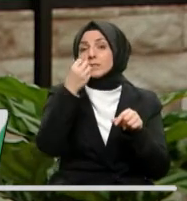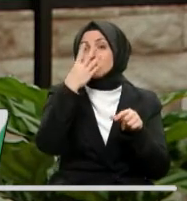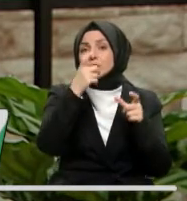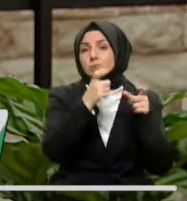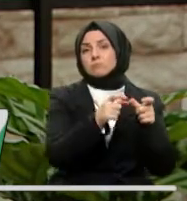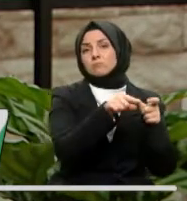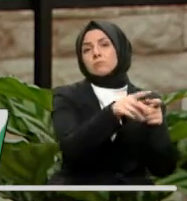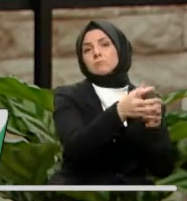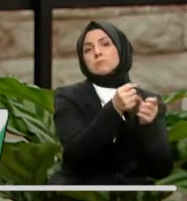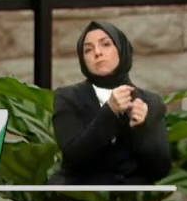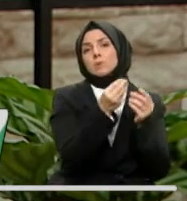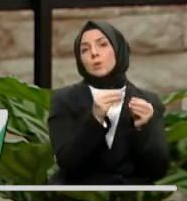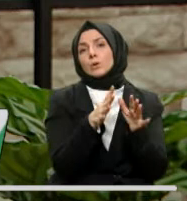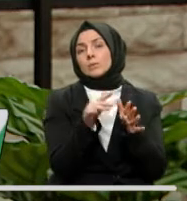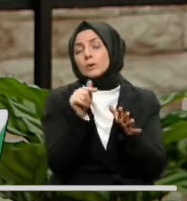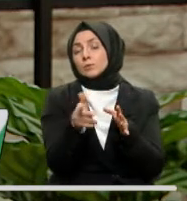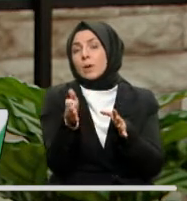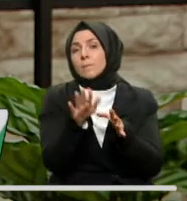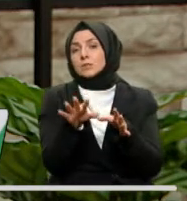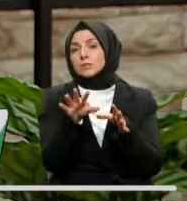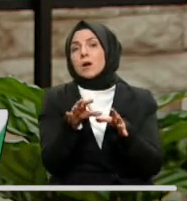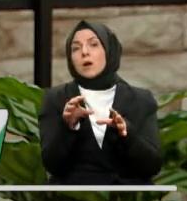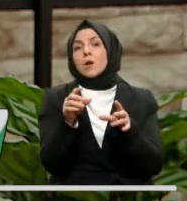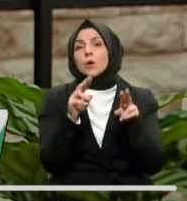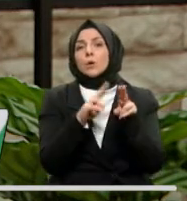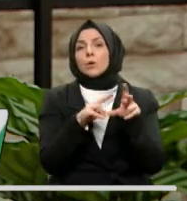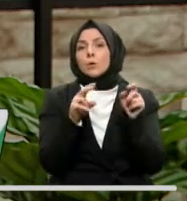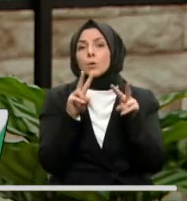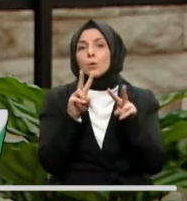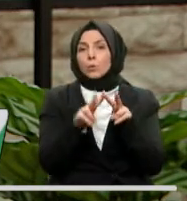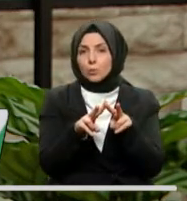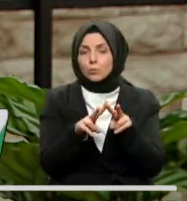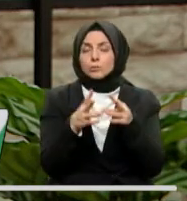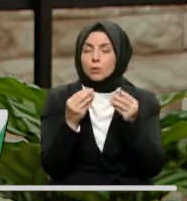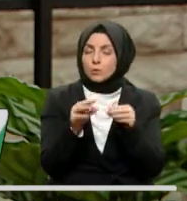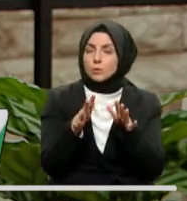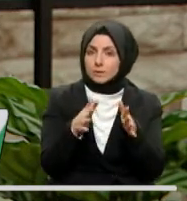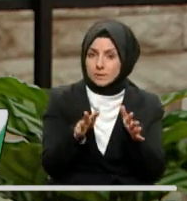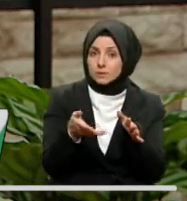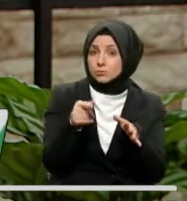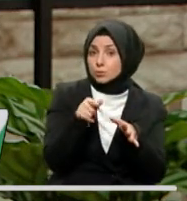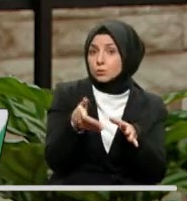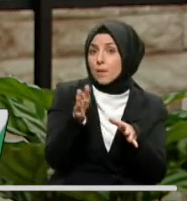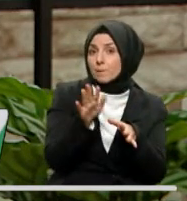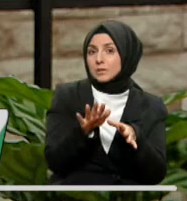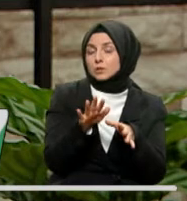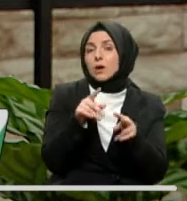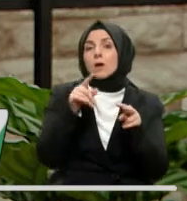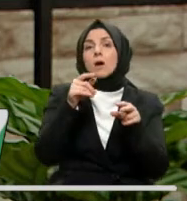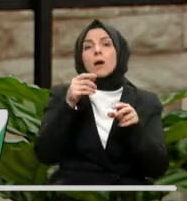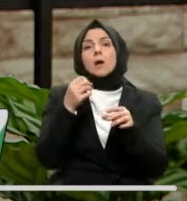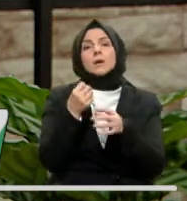Bunun dışında kum kullanabilirsiniz Onun dışında orkidelerde çam kabuğu ağaç kabuğu